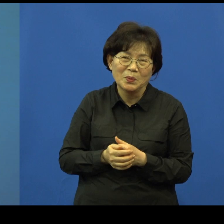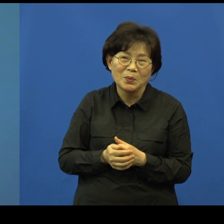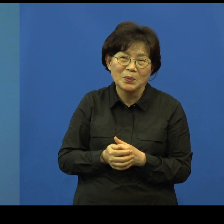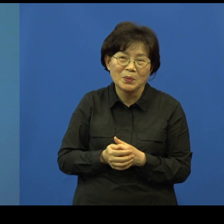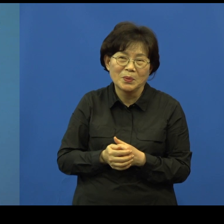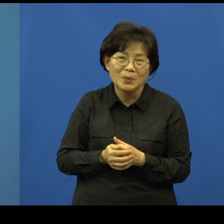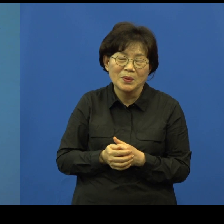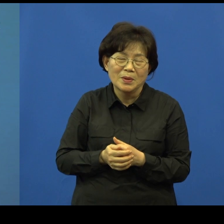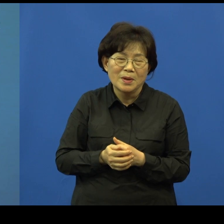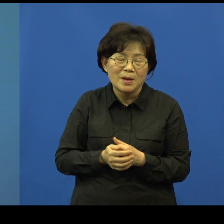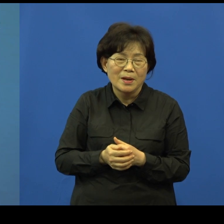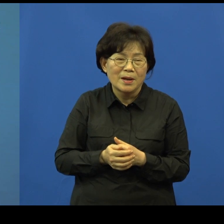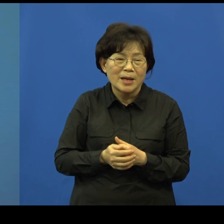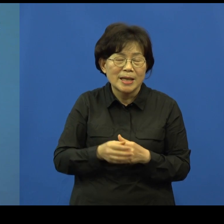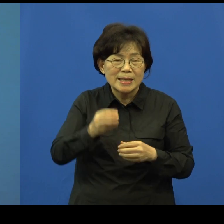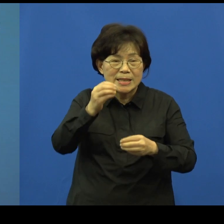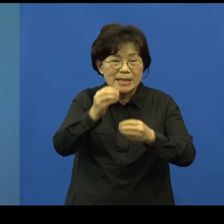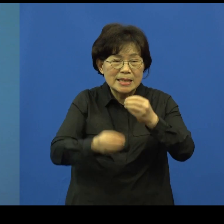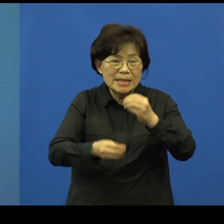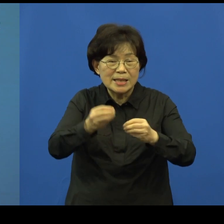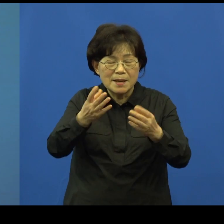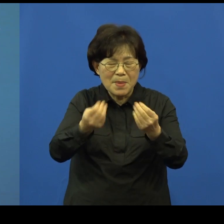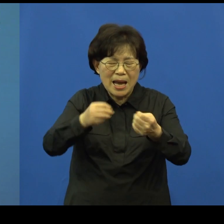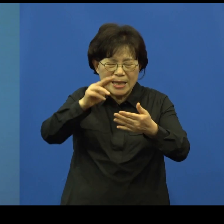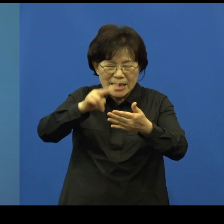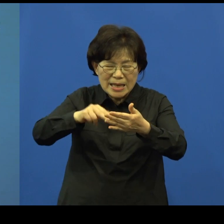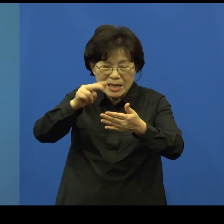많이 먹으니까 나오는 거예요. 그죠?